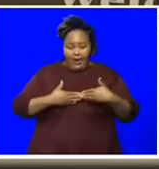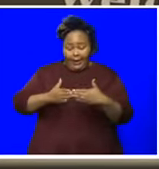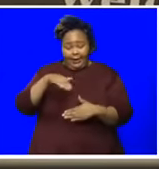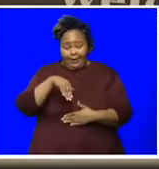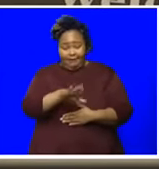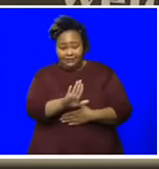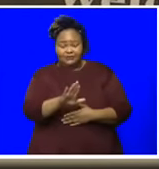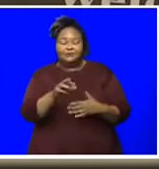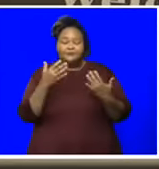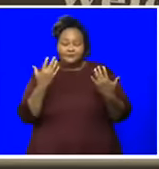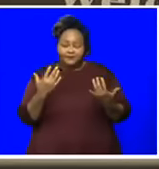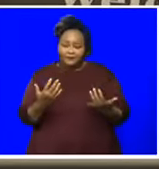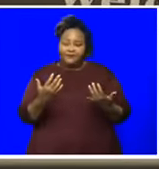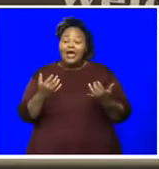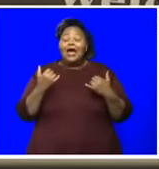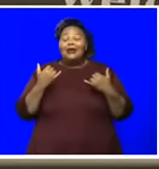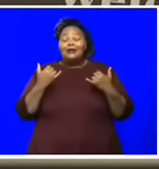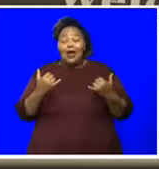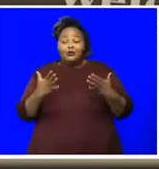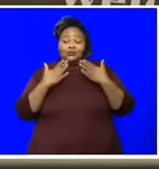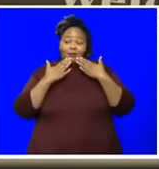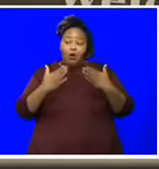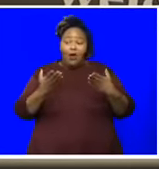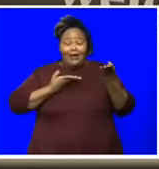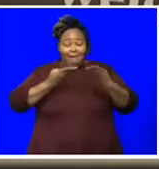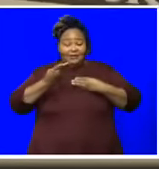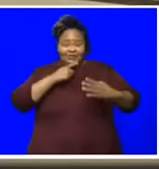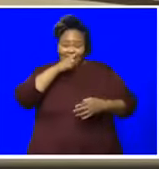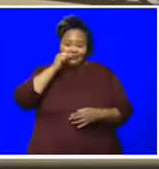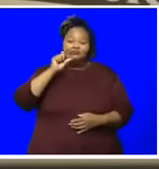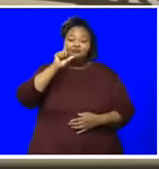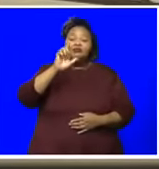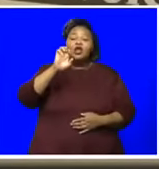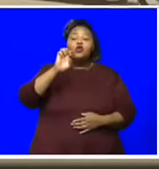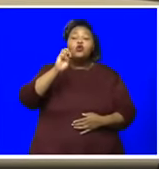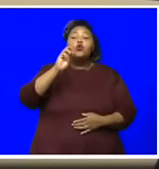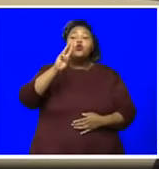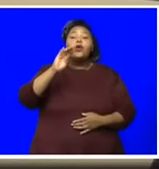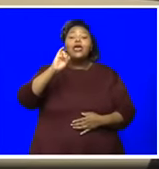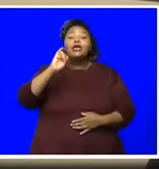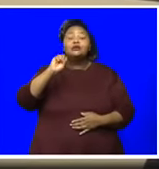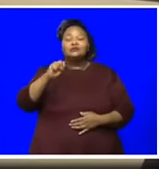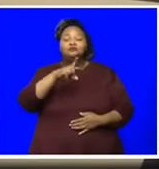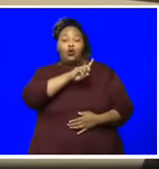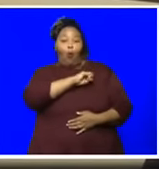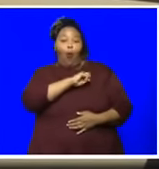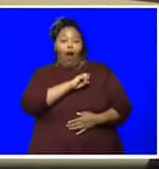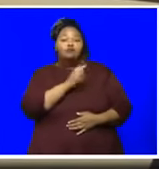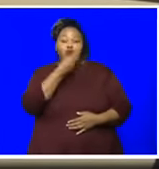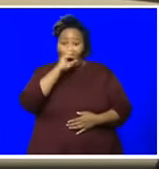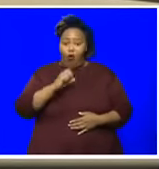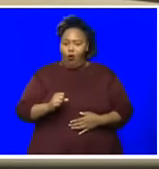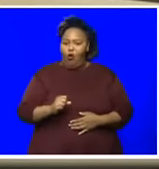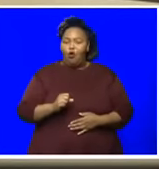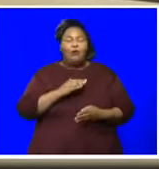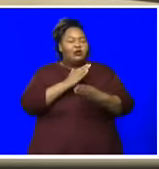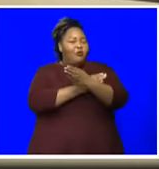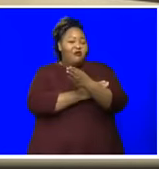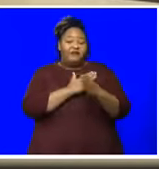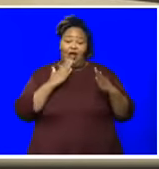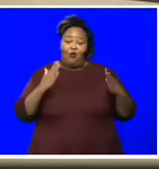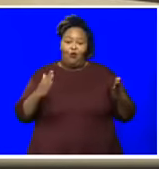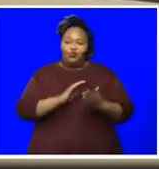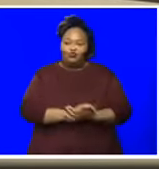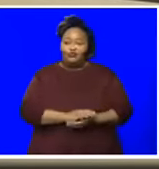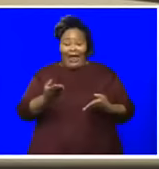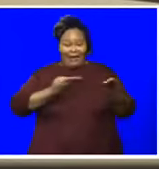Louis. Titaba sita abantu abadzala kubalulekile lokuthi ngisho ukuthi baka Louis abacale kusihlaba